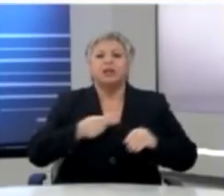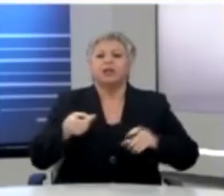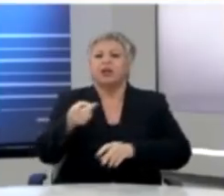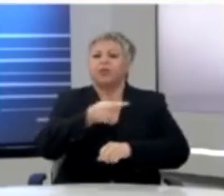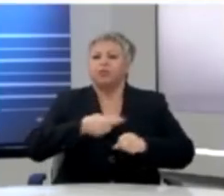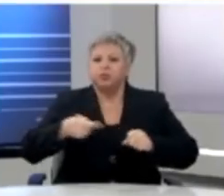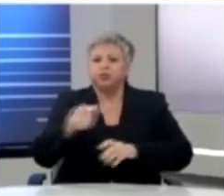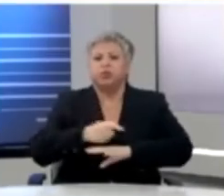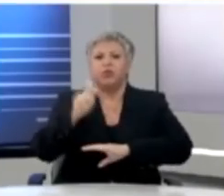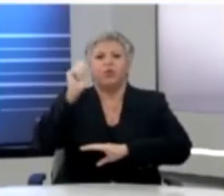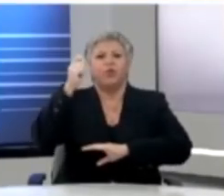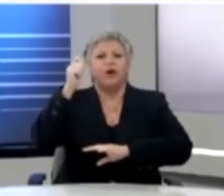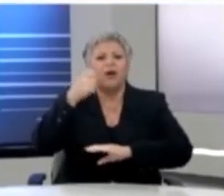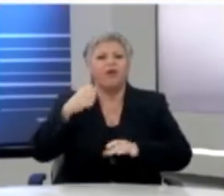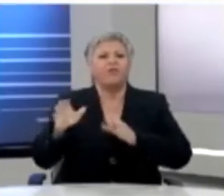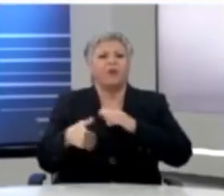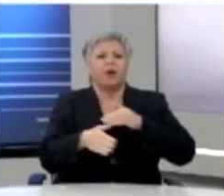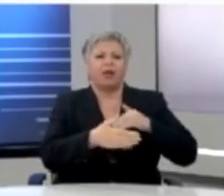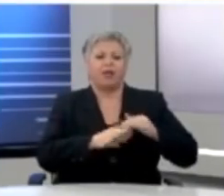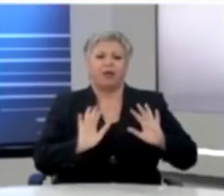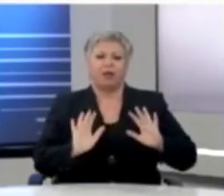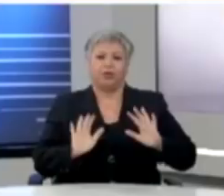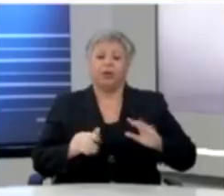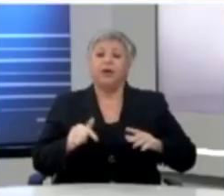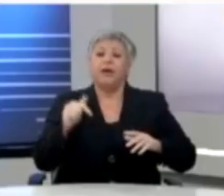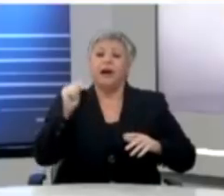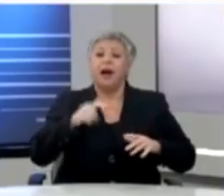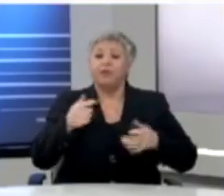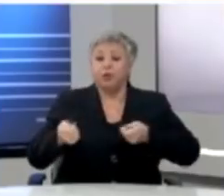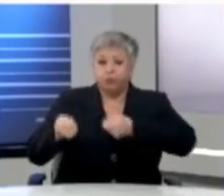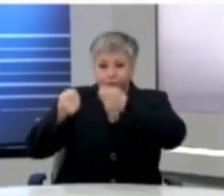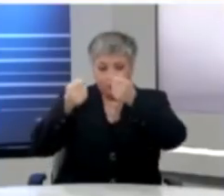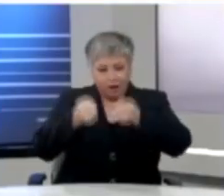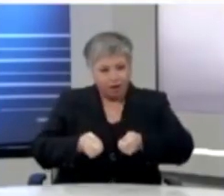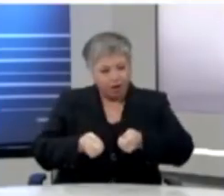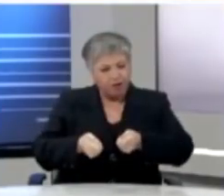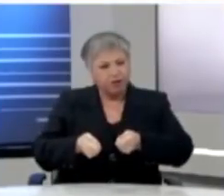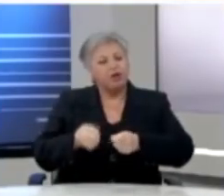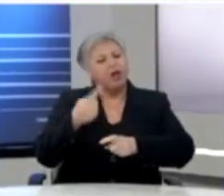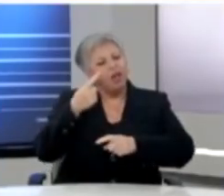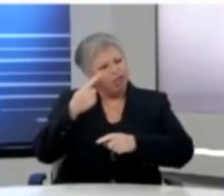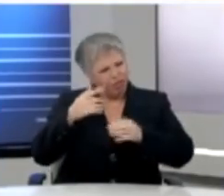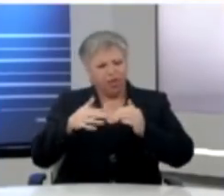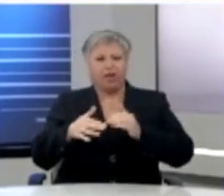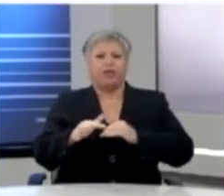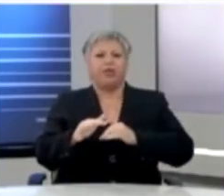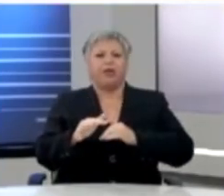βέβαια θα έχει ως αποτέλεσμα, εδώ είμαστε, θα το δούμε, ο λαός της γειτονιές